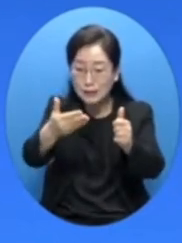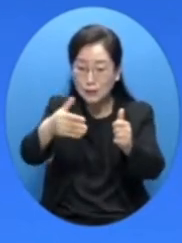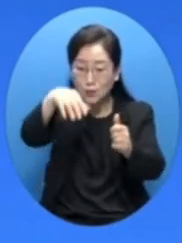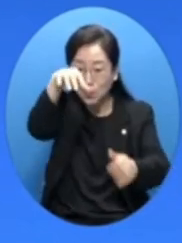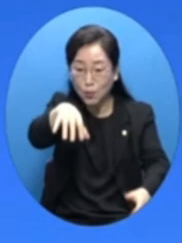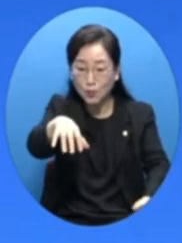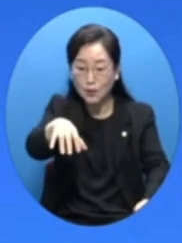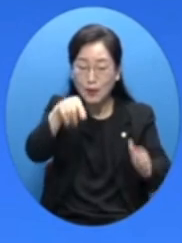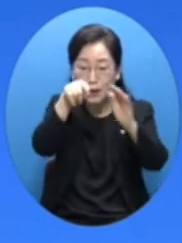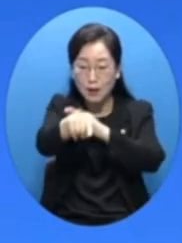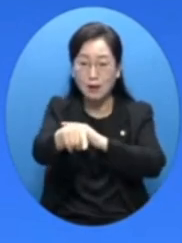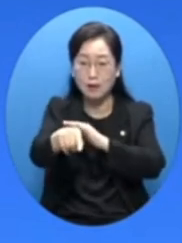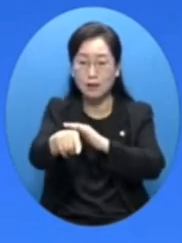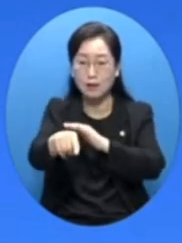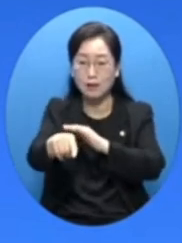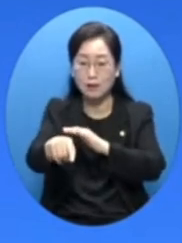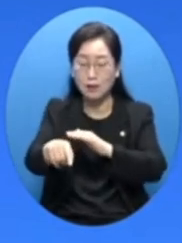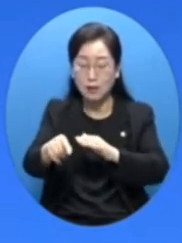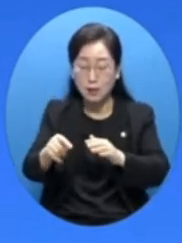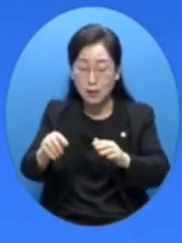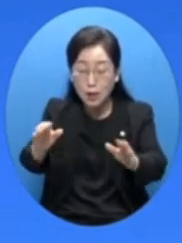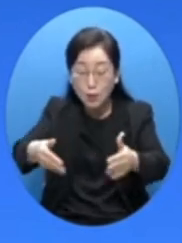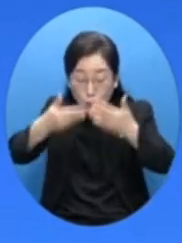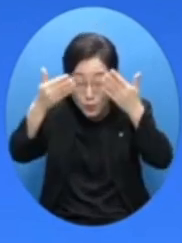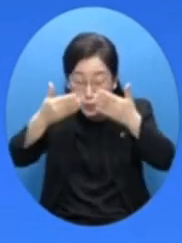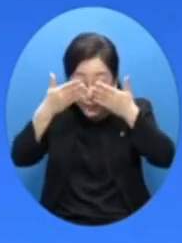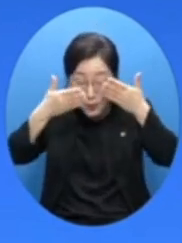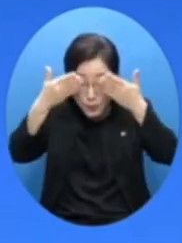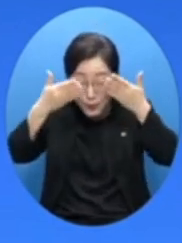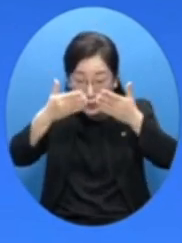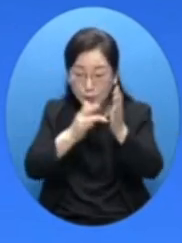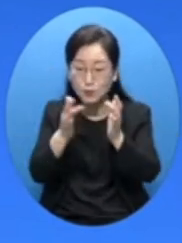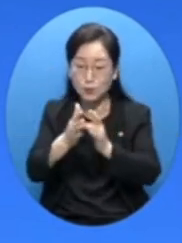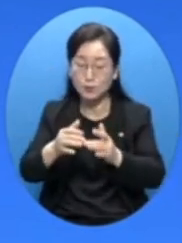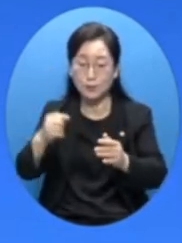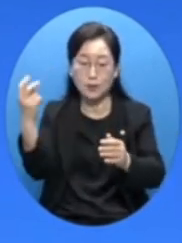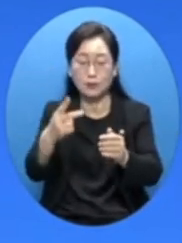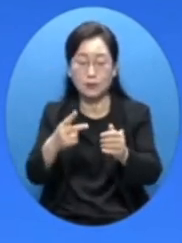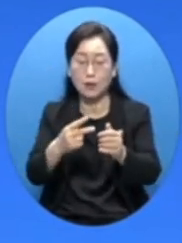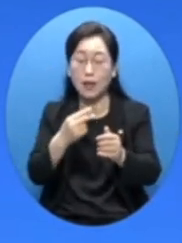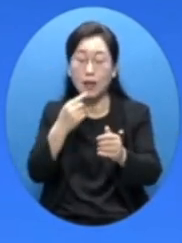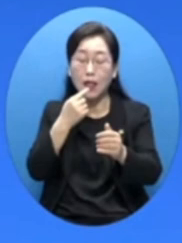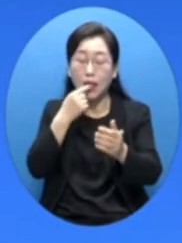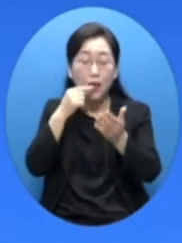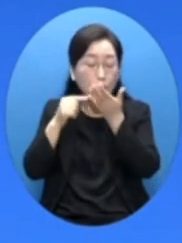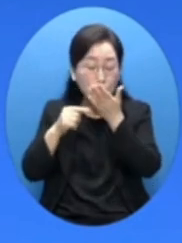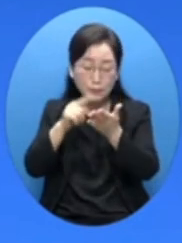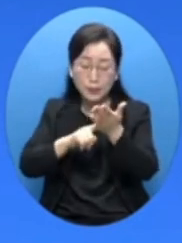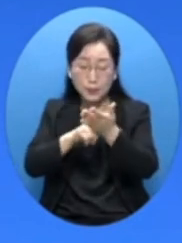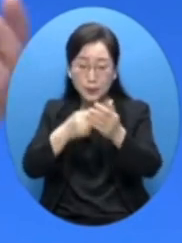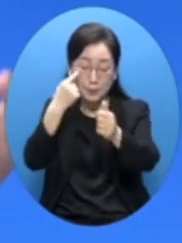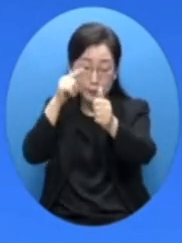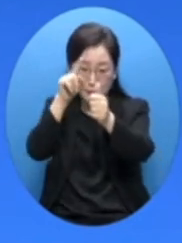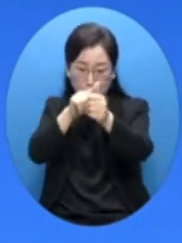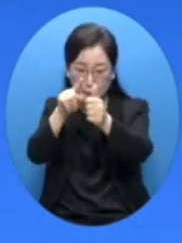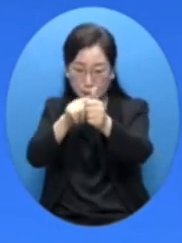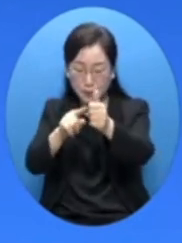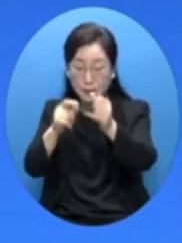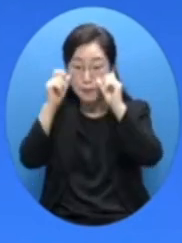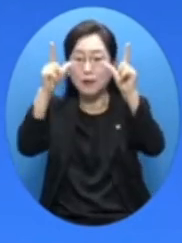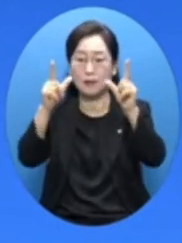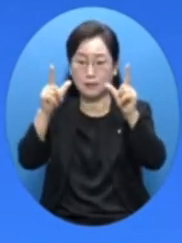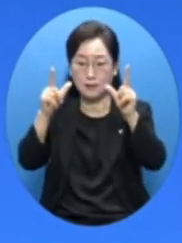물에 눈을 씻고 와서 예수님이 다시 침을 그 눈에 바르시면 눈이 활짝 띄어져서